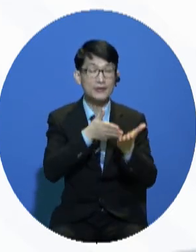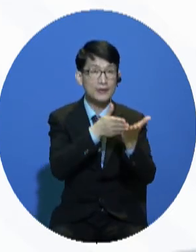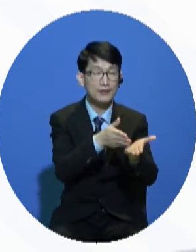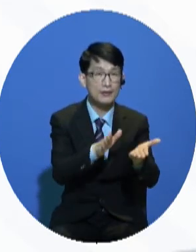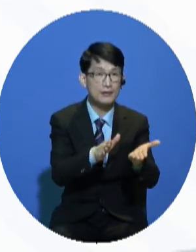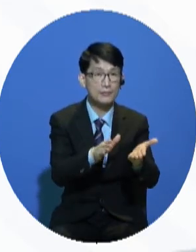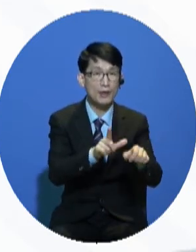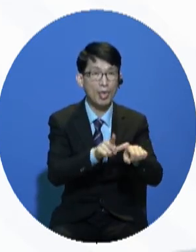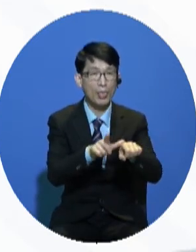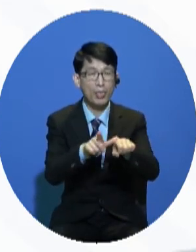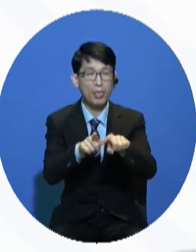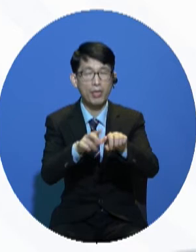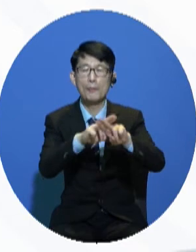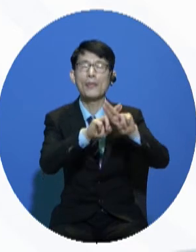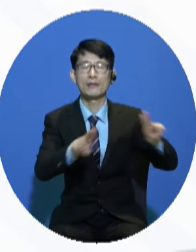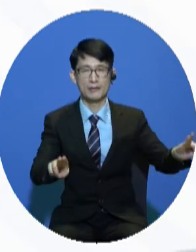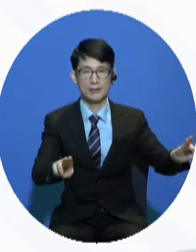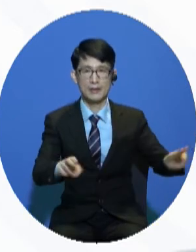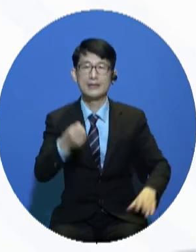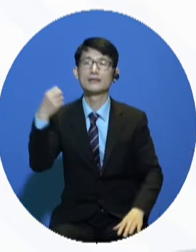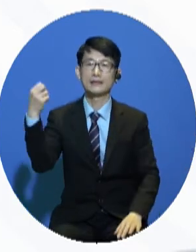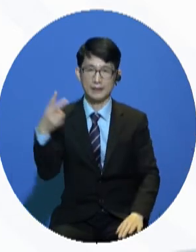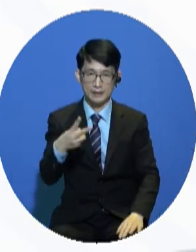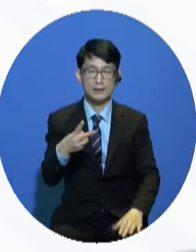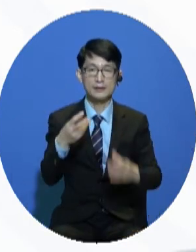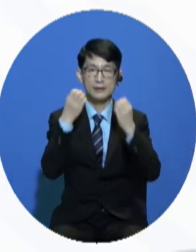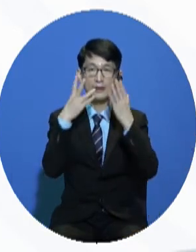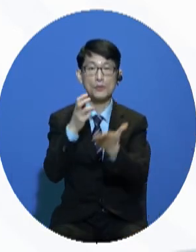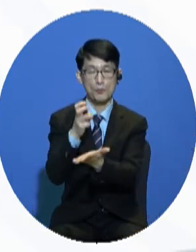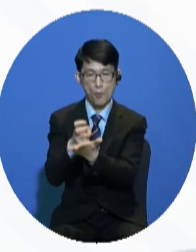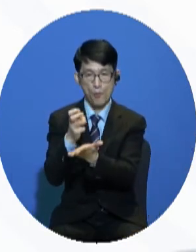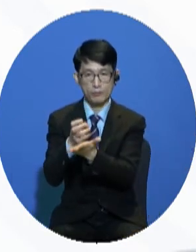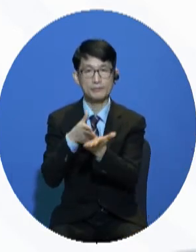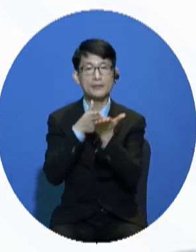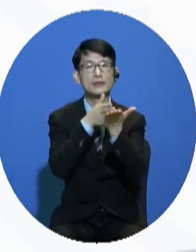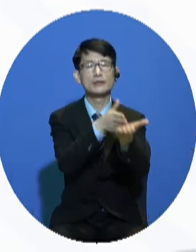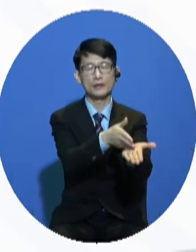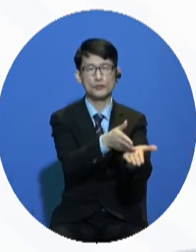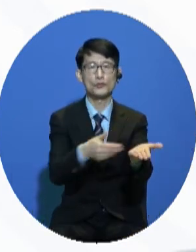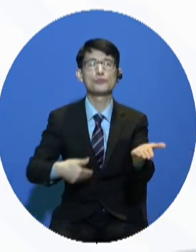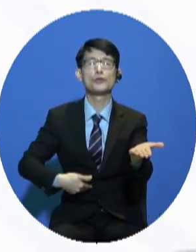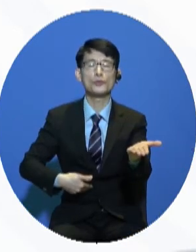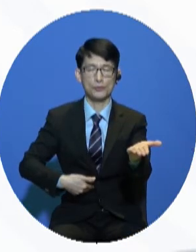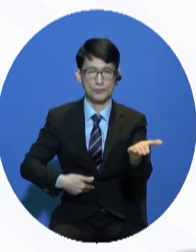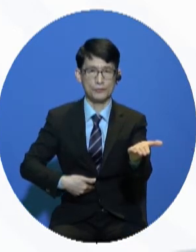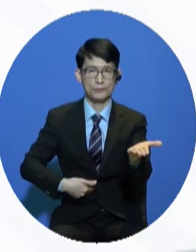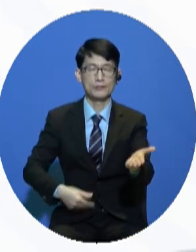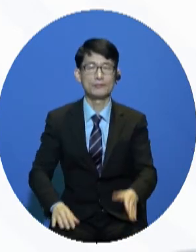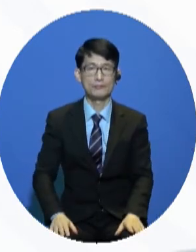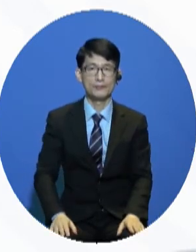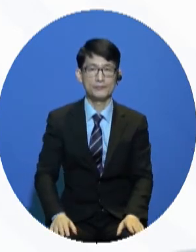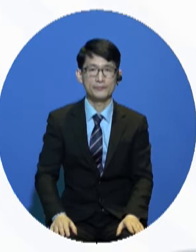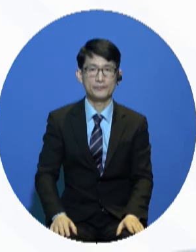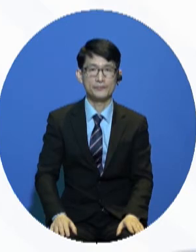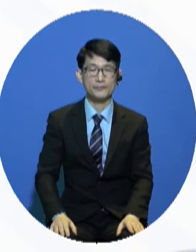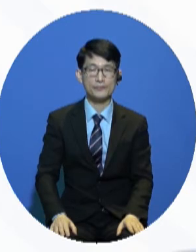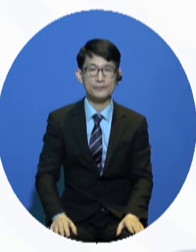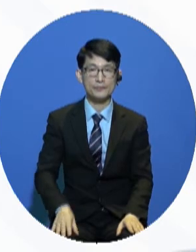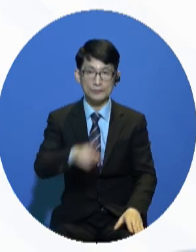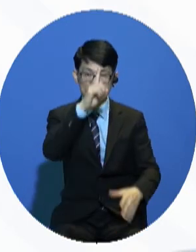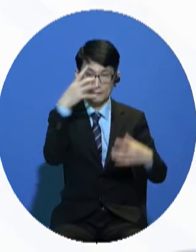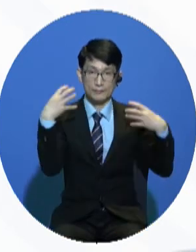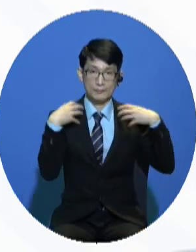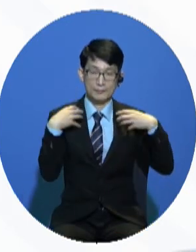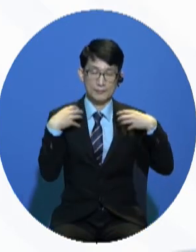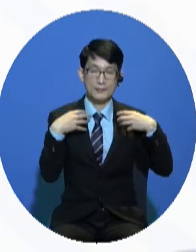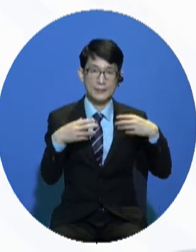되었습니다. 그래서 현재는 새로운 법률안을 마련해서 발의하거나 제출해야 되는 상황입니다. 그래서 정부에서도 역시